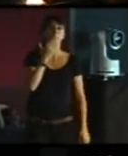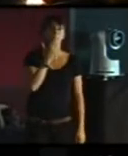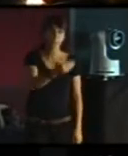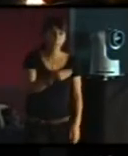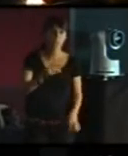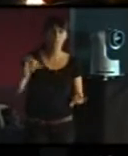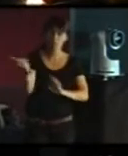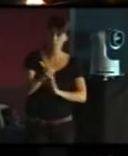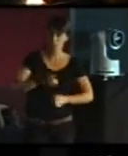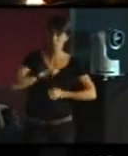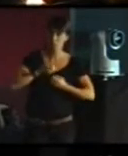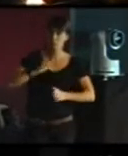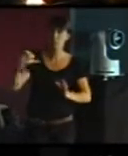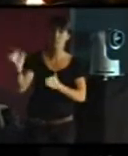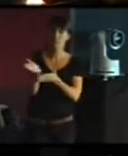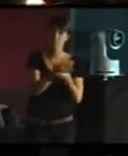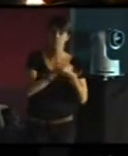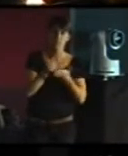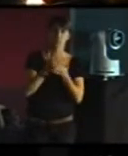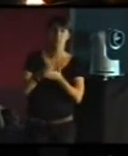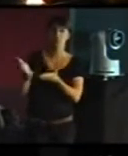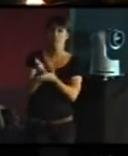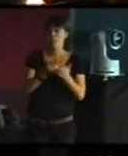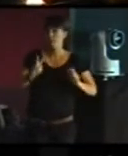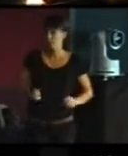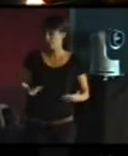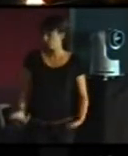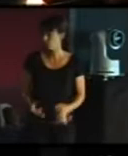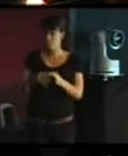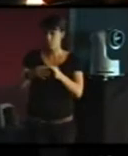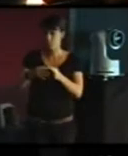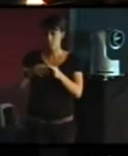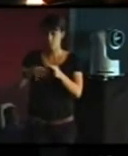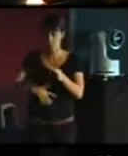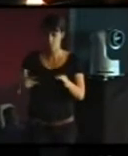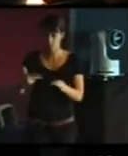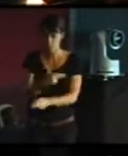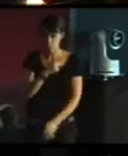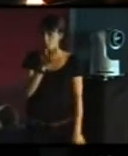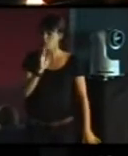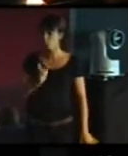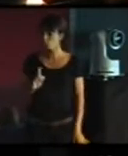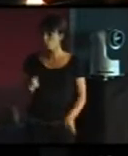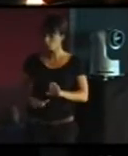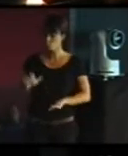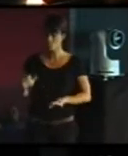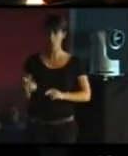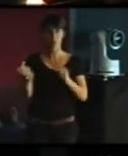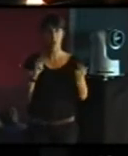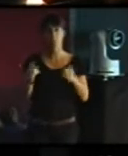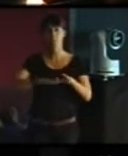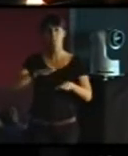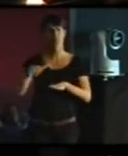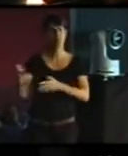Effectivement, le but n'était pas de conclure ni de dire des choses définitives sur tous ces sujets, mais de les aborder. Et c'était le plus difficile peut-être